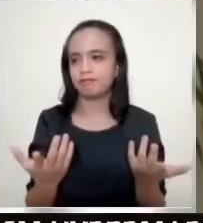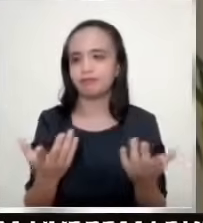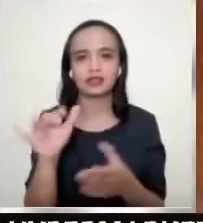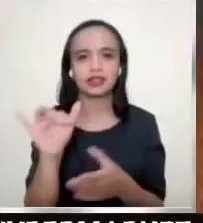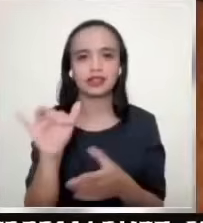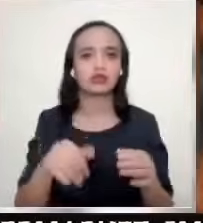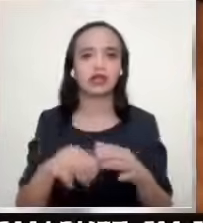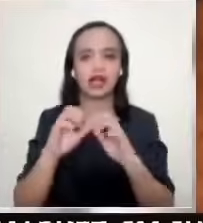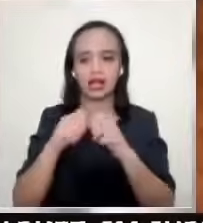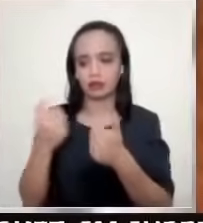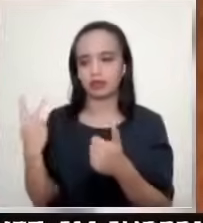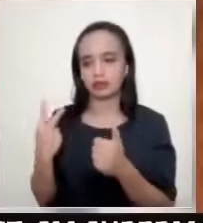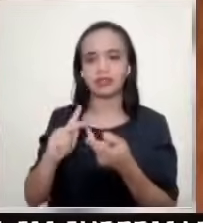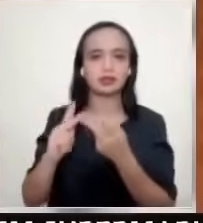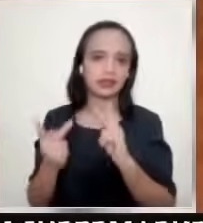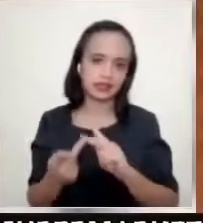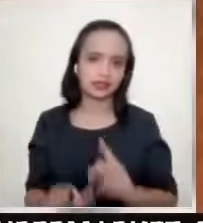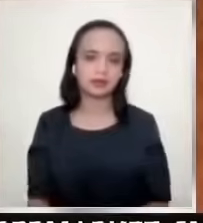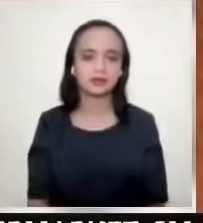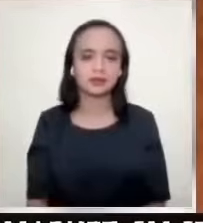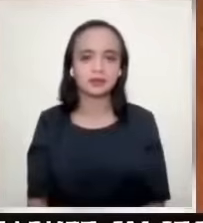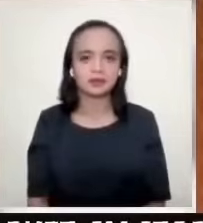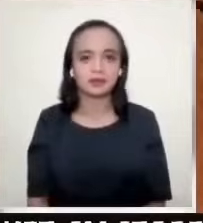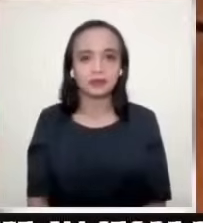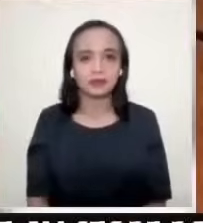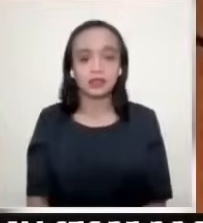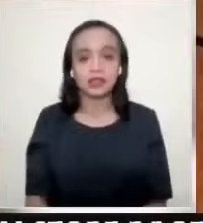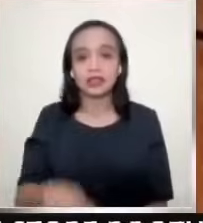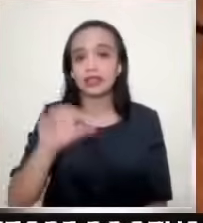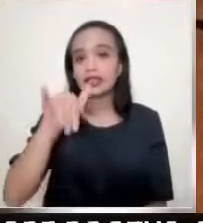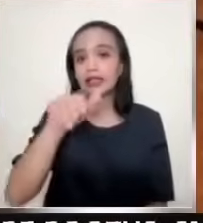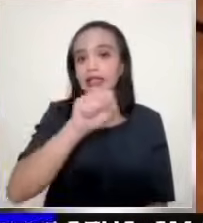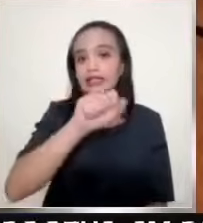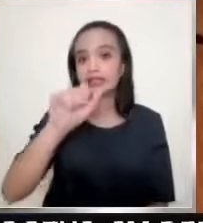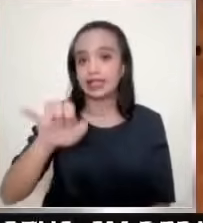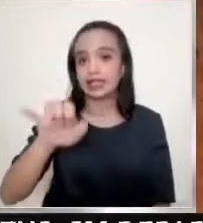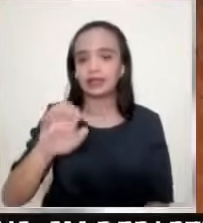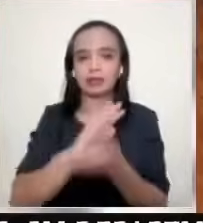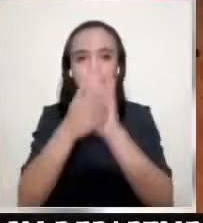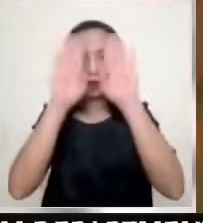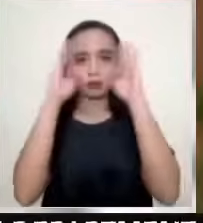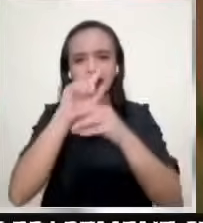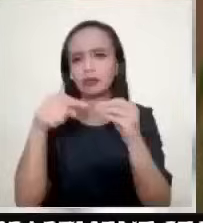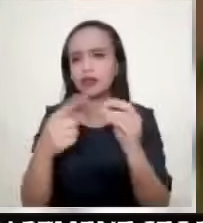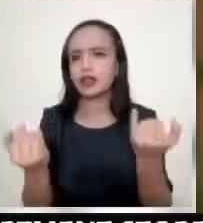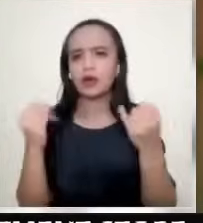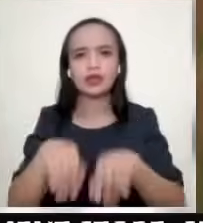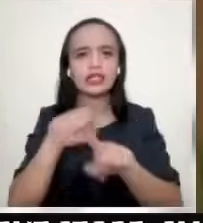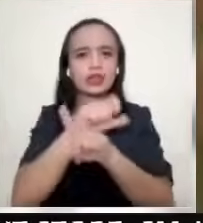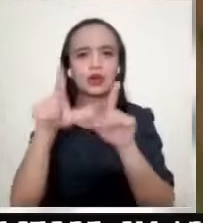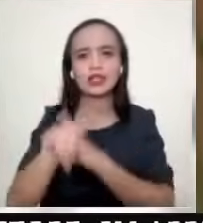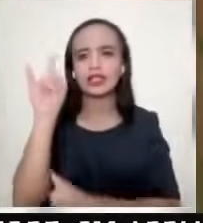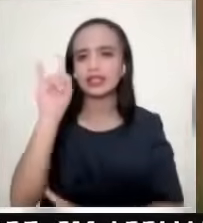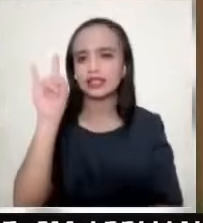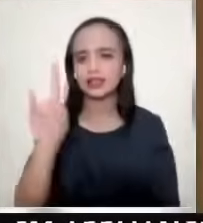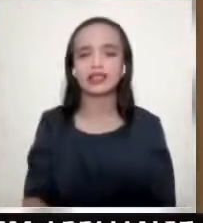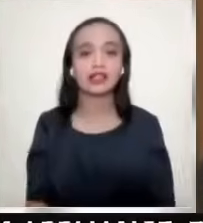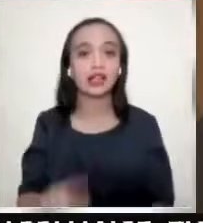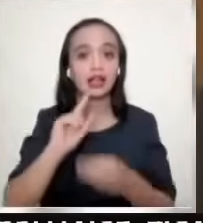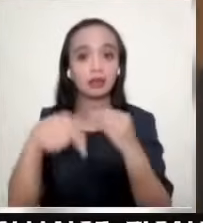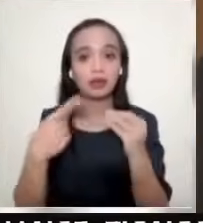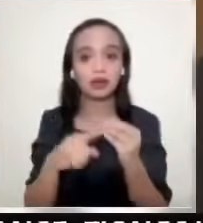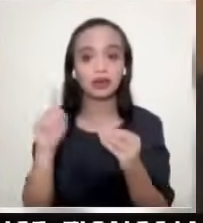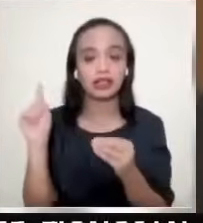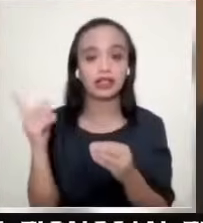dalawa. Naging open din si Yassi na pag-usapan ang ilang issue sa social media tungkol sa paghihiwalay nila